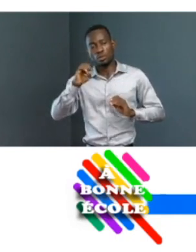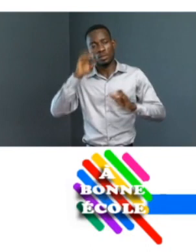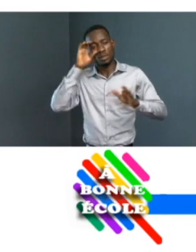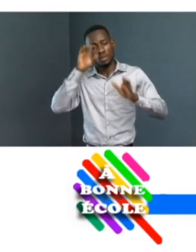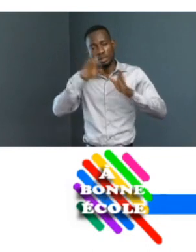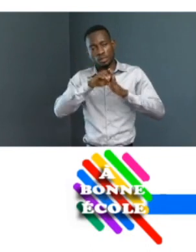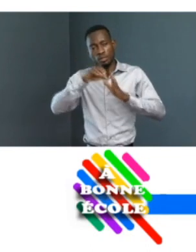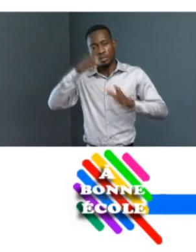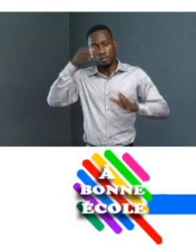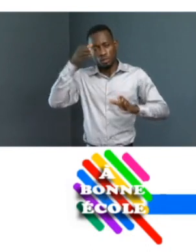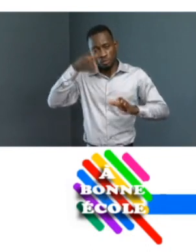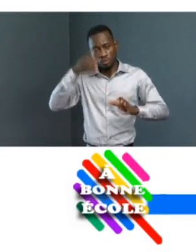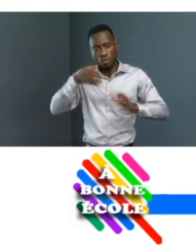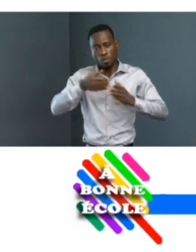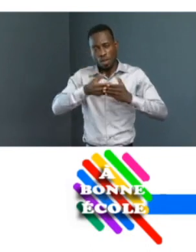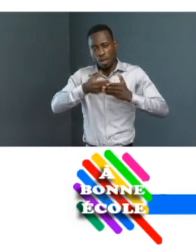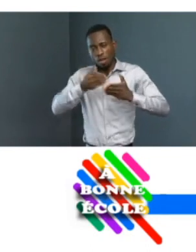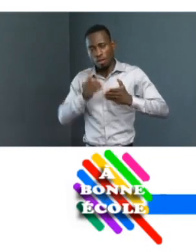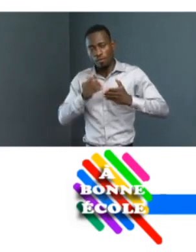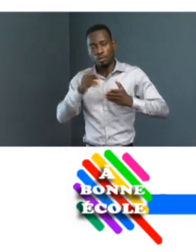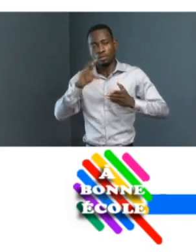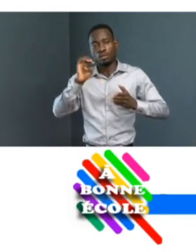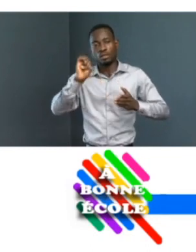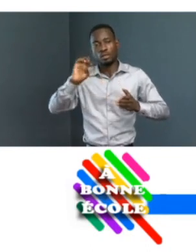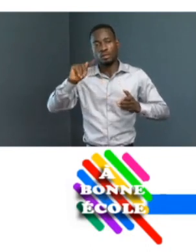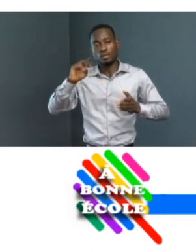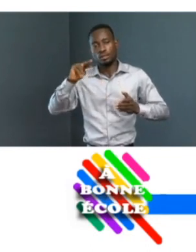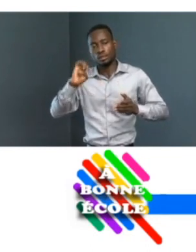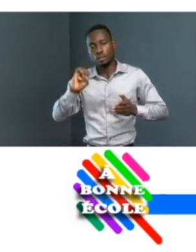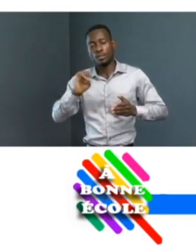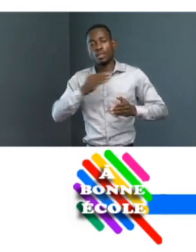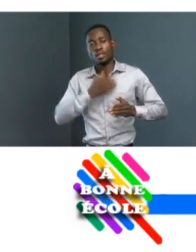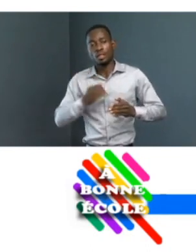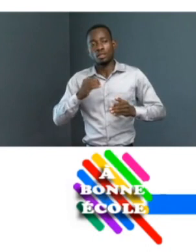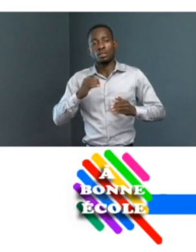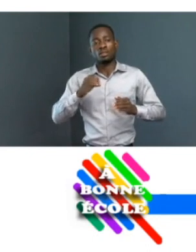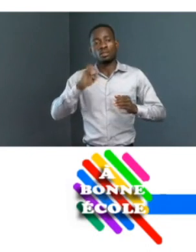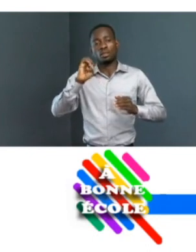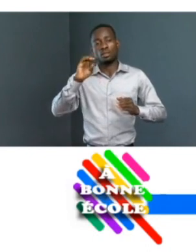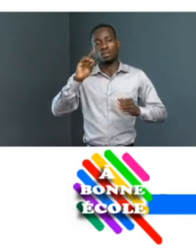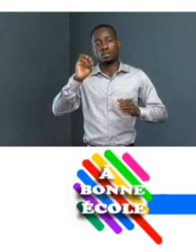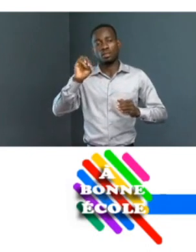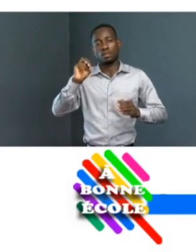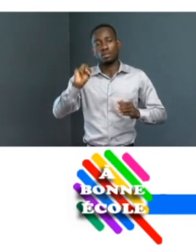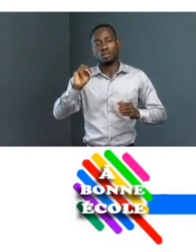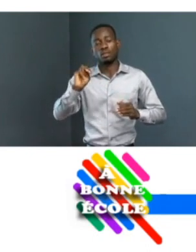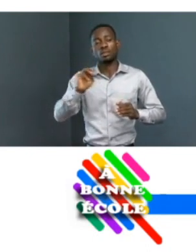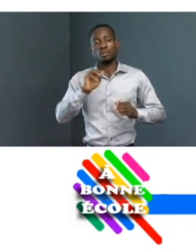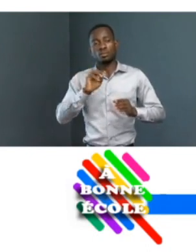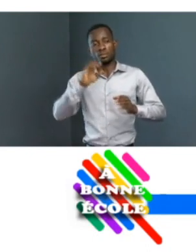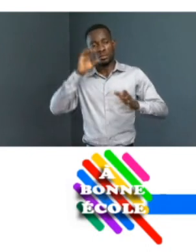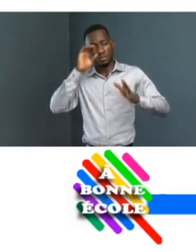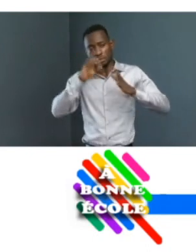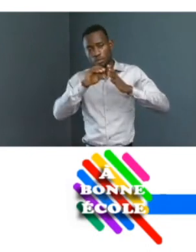en avant de la rétine. Et Edem, c'est un hypermétrope. Ça veut dire que l'image des